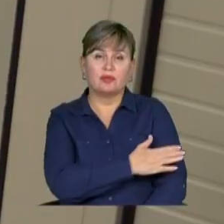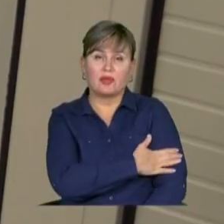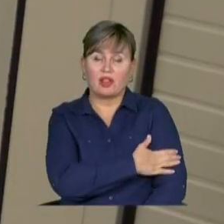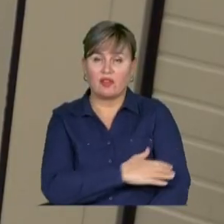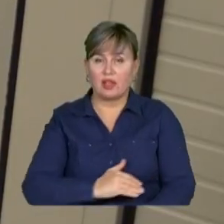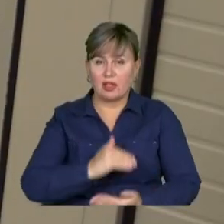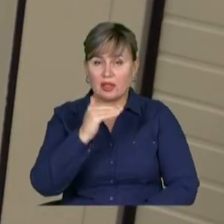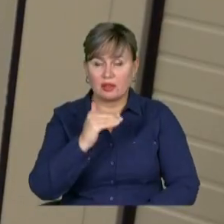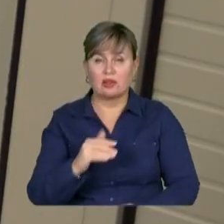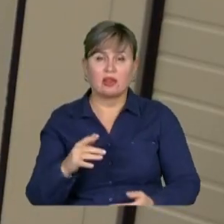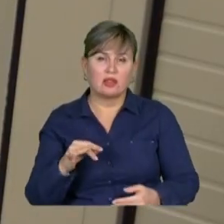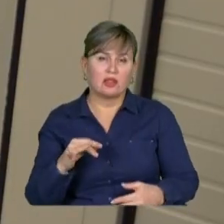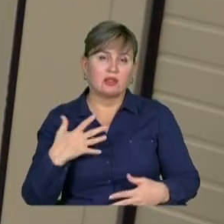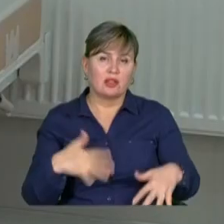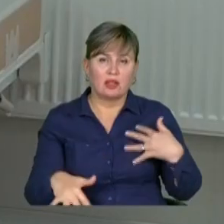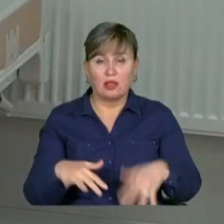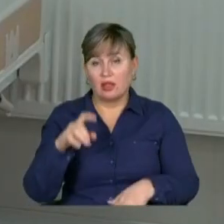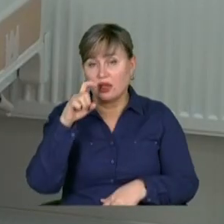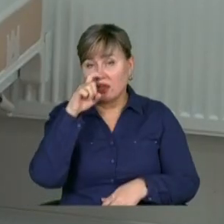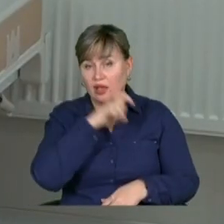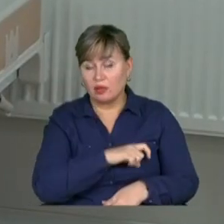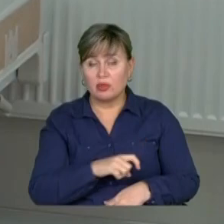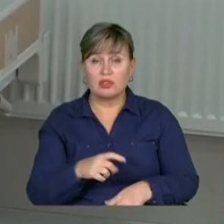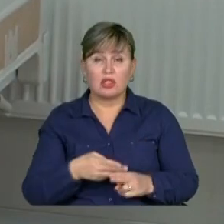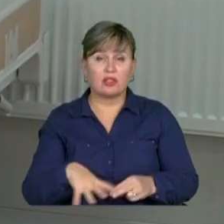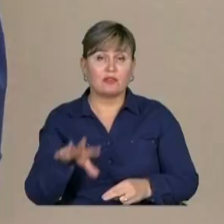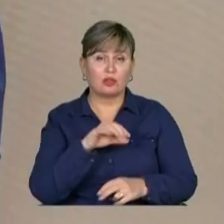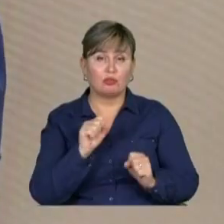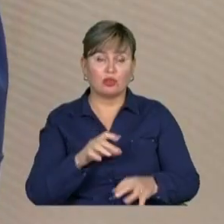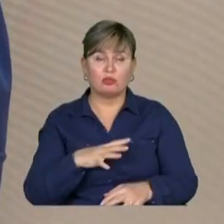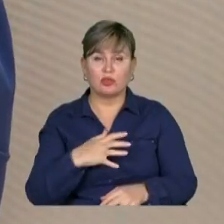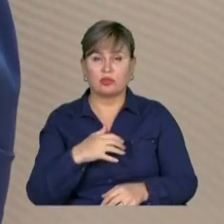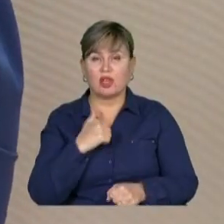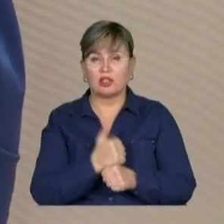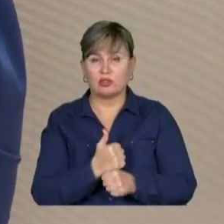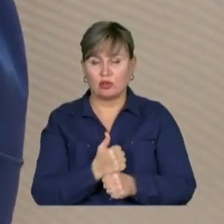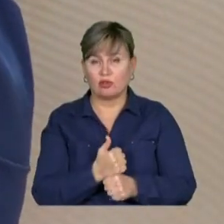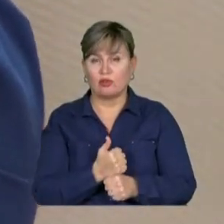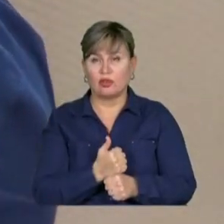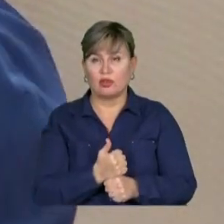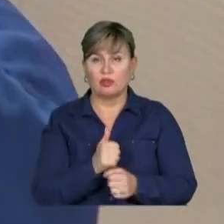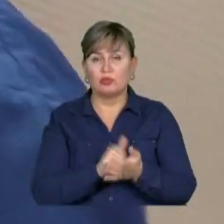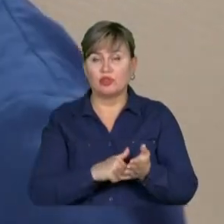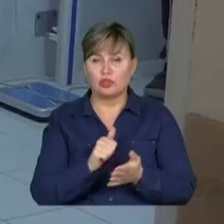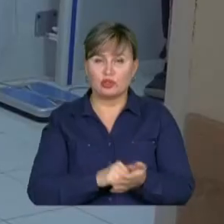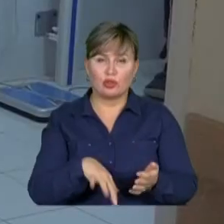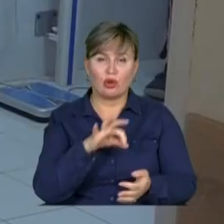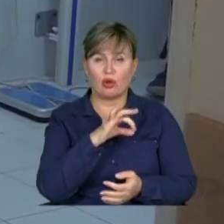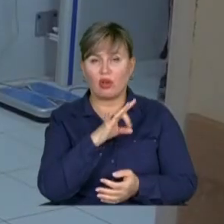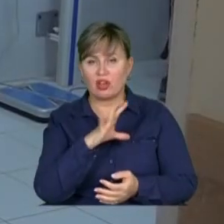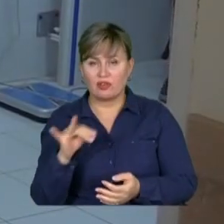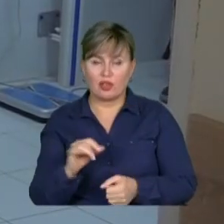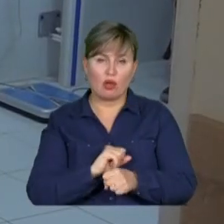гипертермальность и, соответственно, слабость. Все это может быть основой для и ОРВИ, и